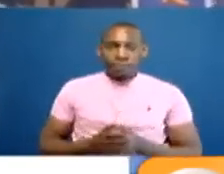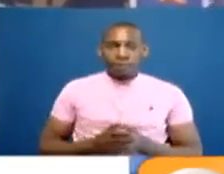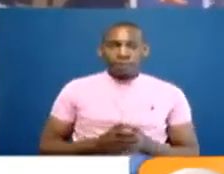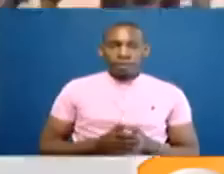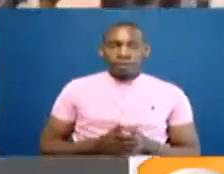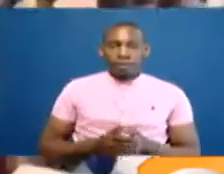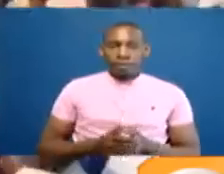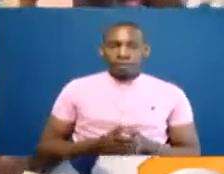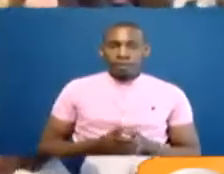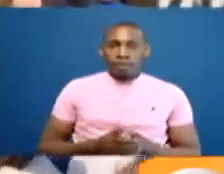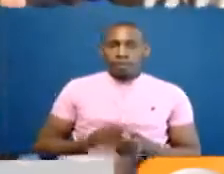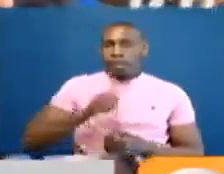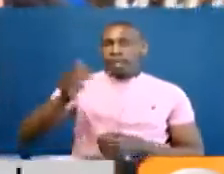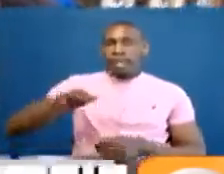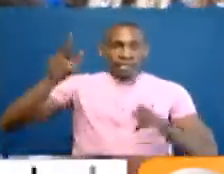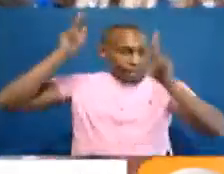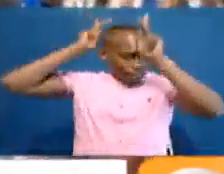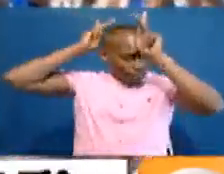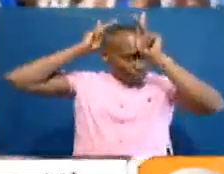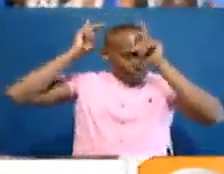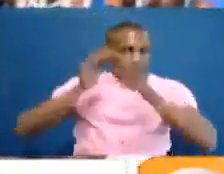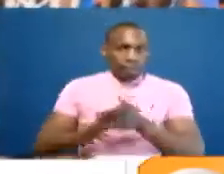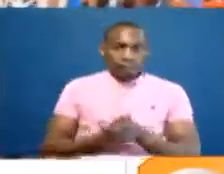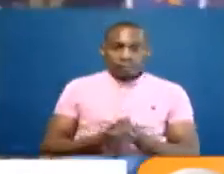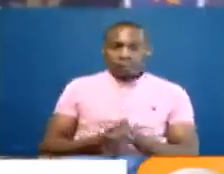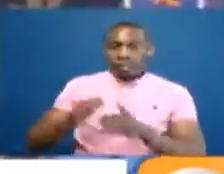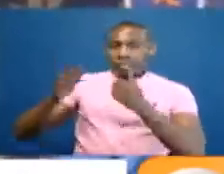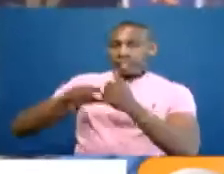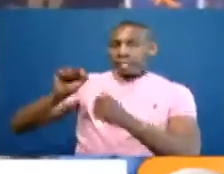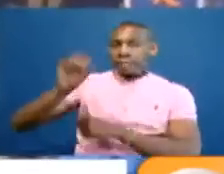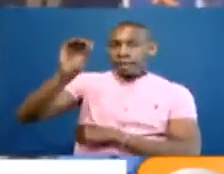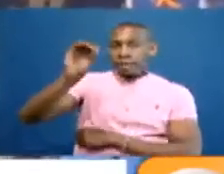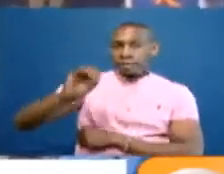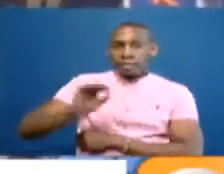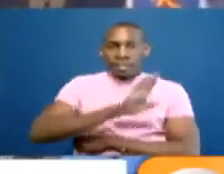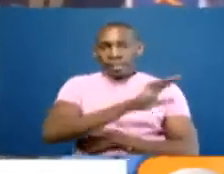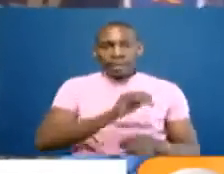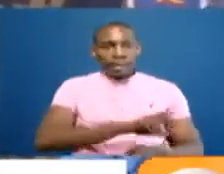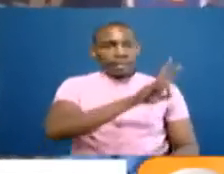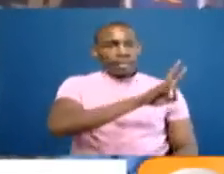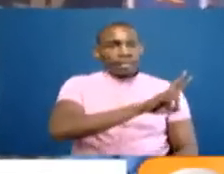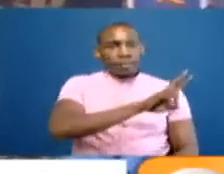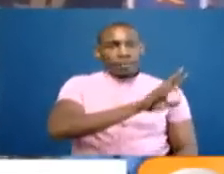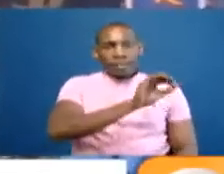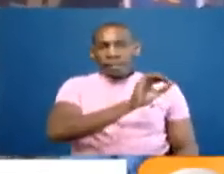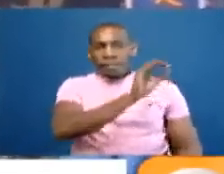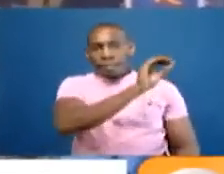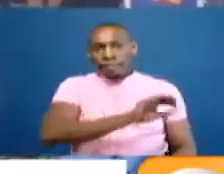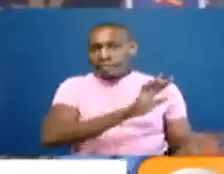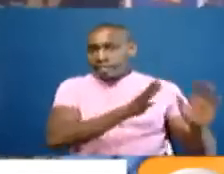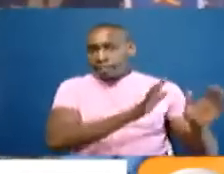Kule Kakamega, sitini na tano wale wako na ishirini na kitu.